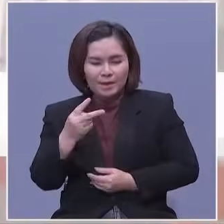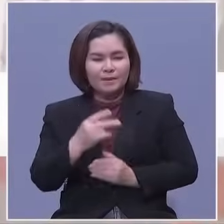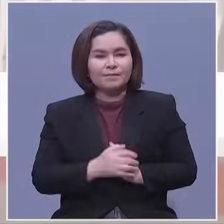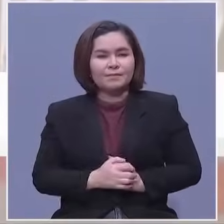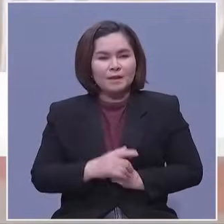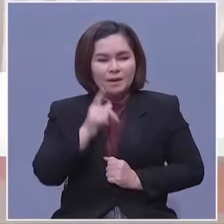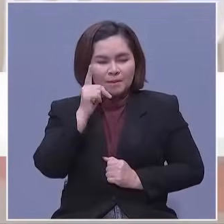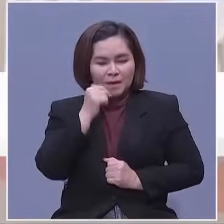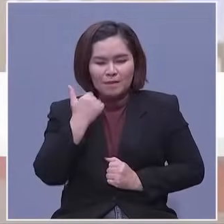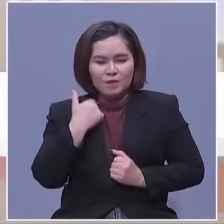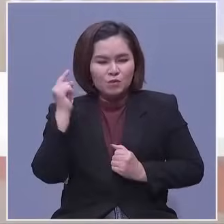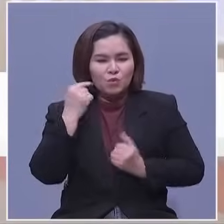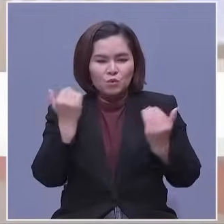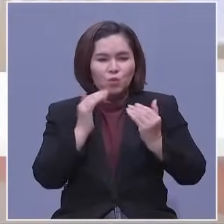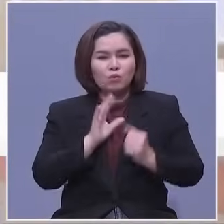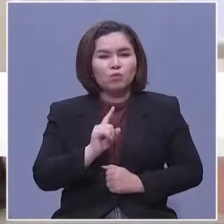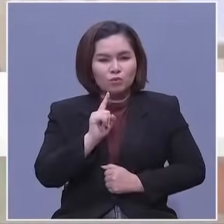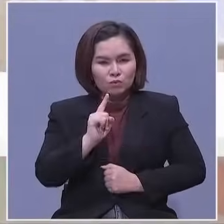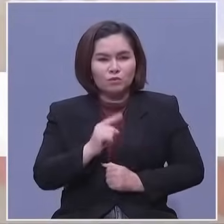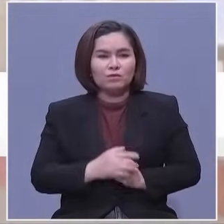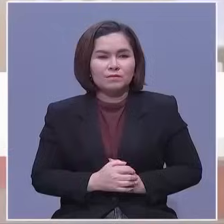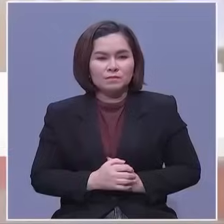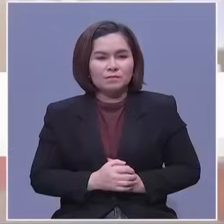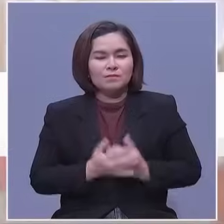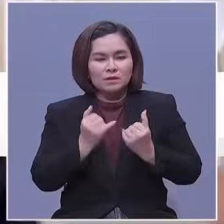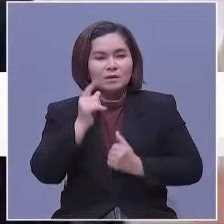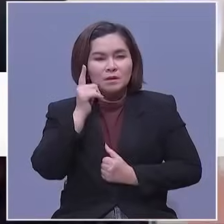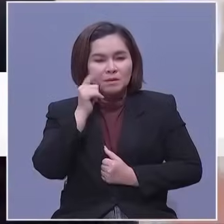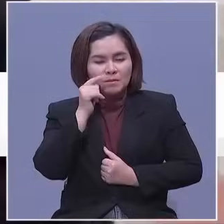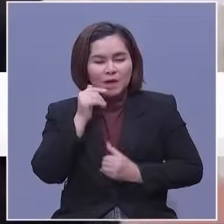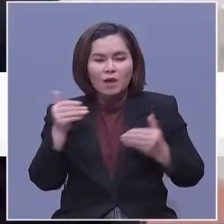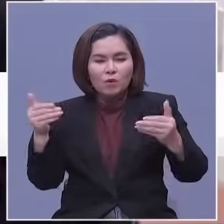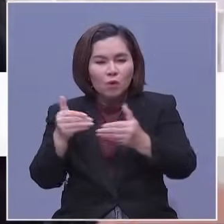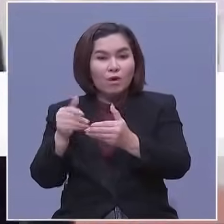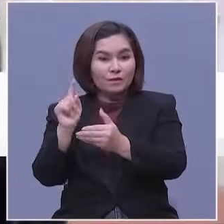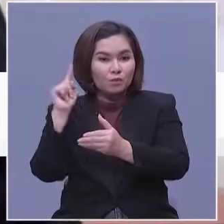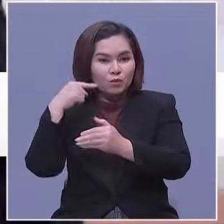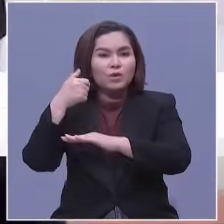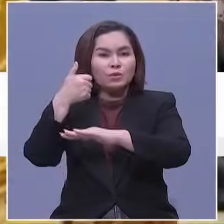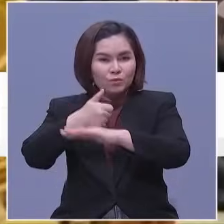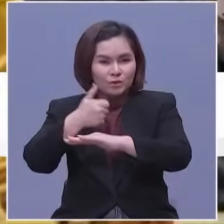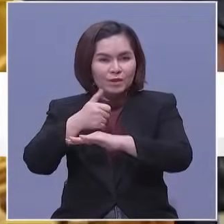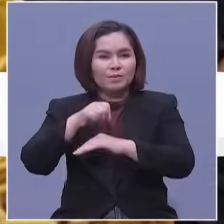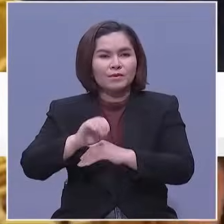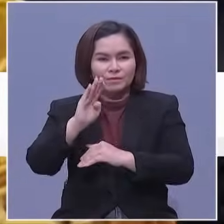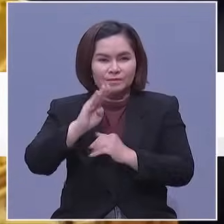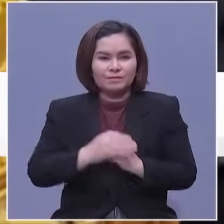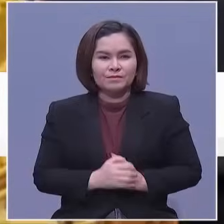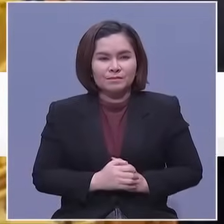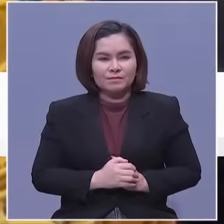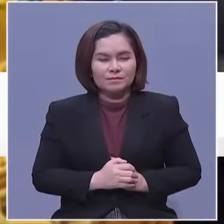แม่มีลูกสาวเพียงคนเดียวแล้วก็วินาทีนี้คือคุณแม่สวมกอดนายจ้างของคุณตะวันนะคะ